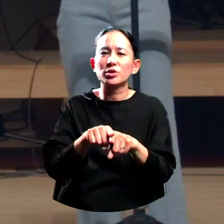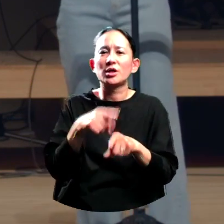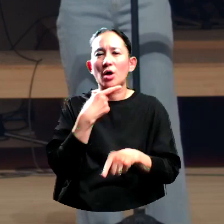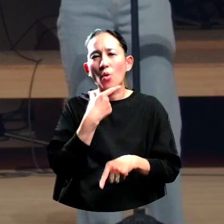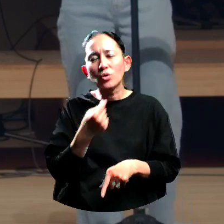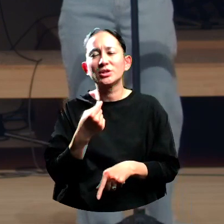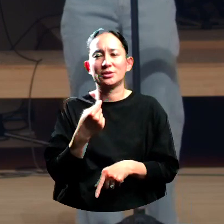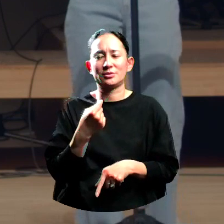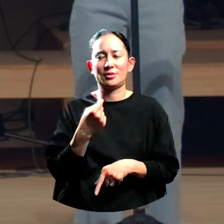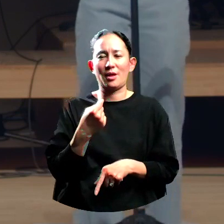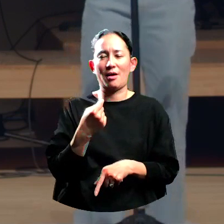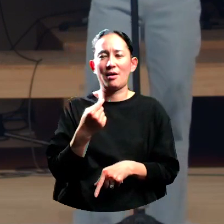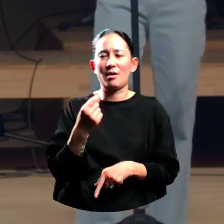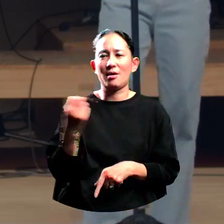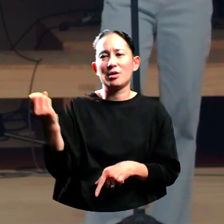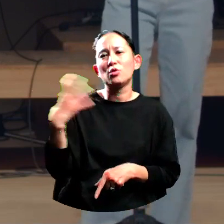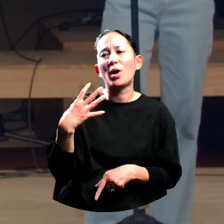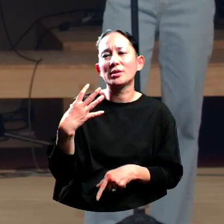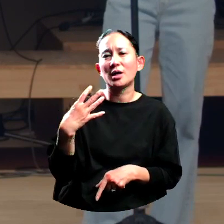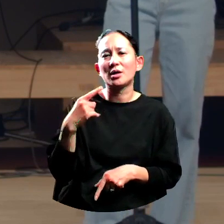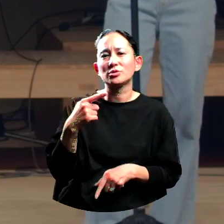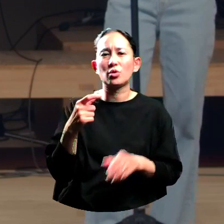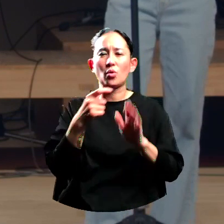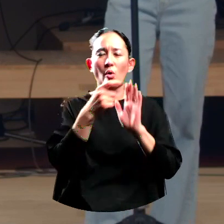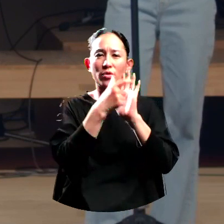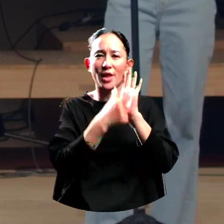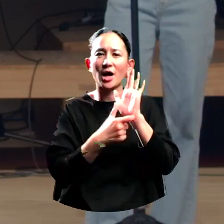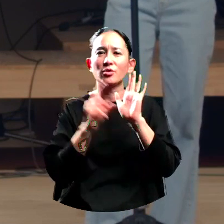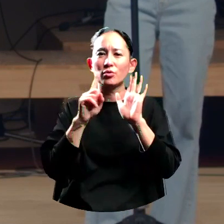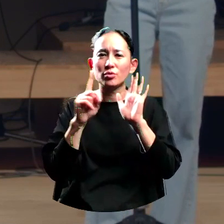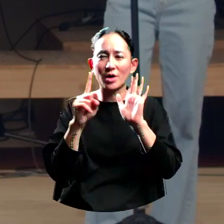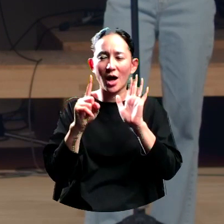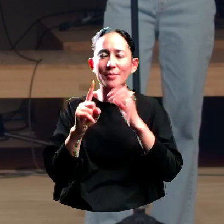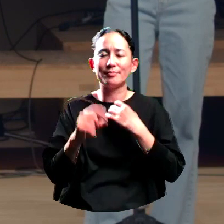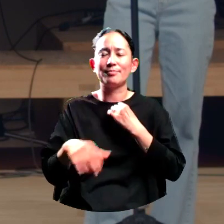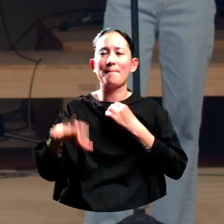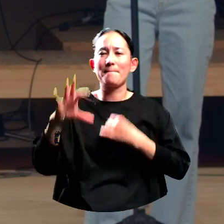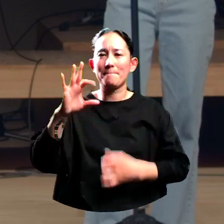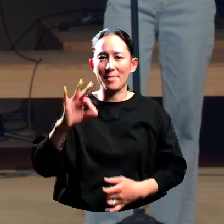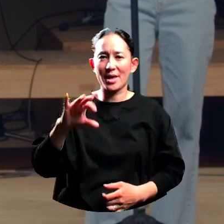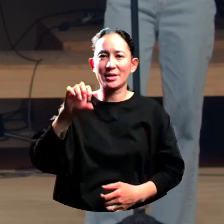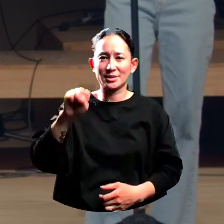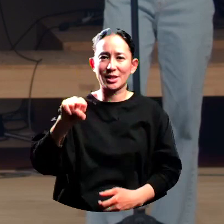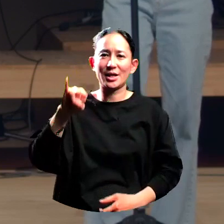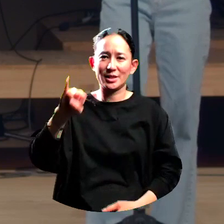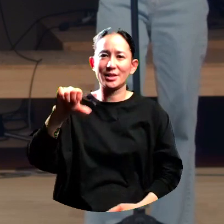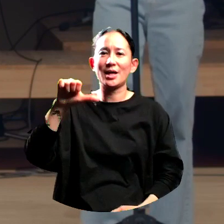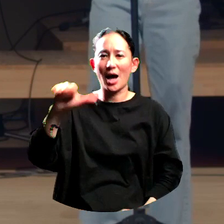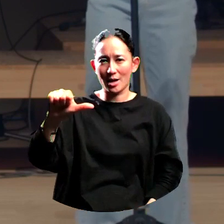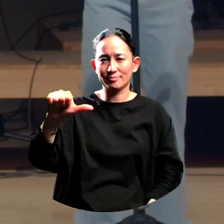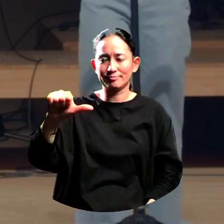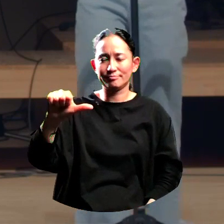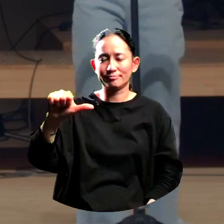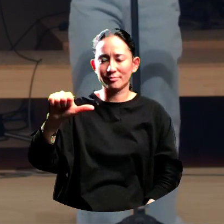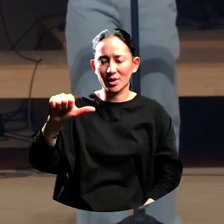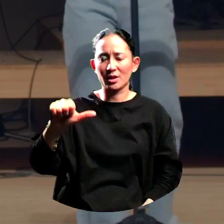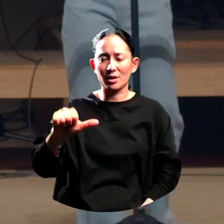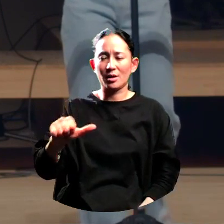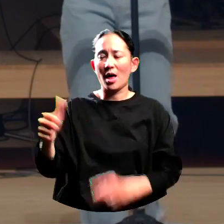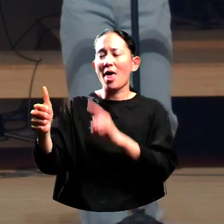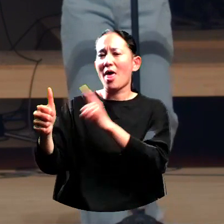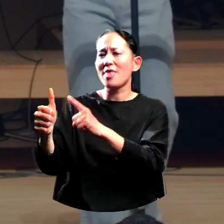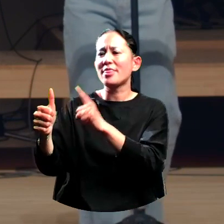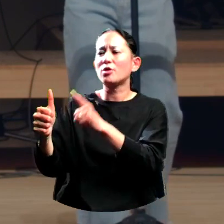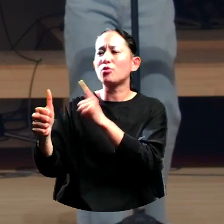イアだ。 And the title was The Messiah. 彼はヘンデルはそこに書かれている言葉に心が捉えられた。 And